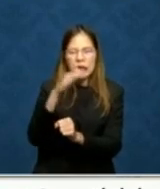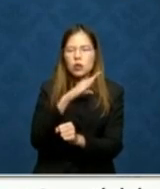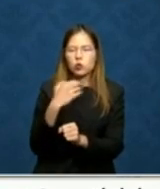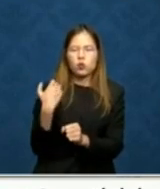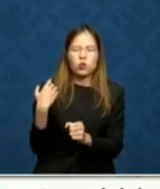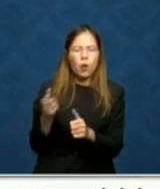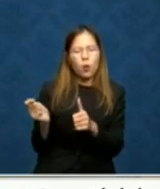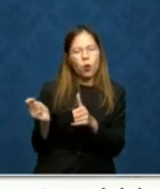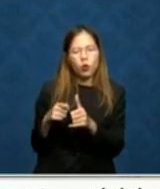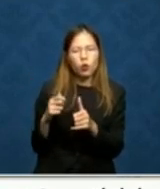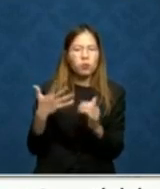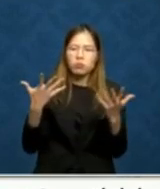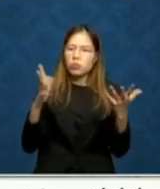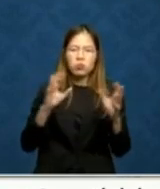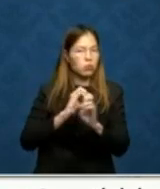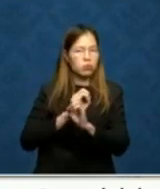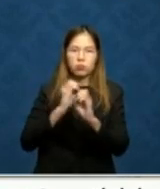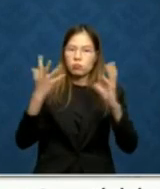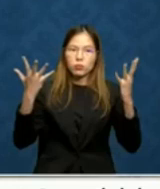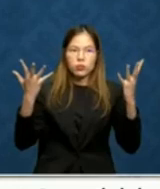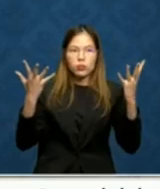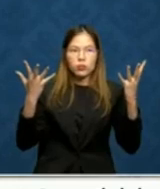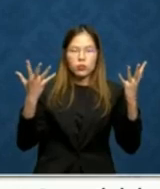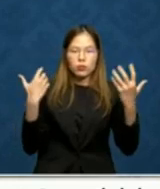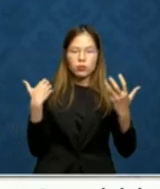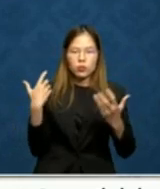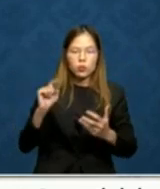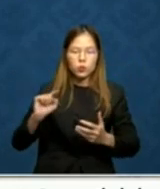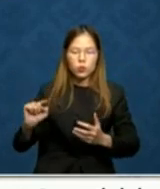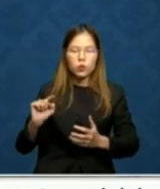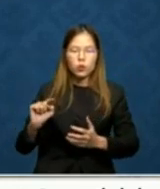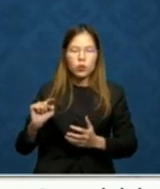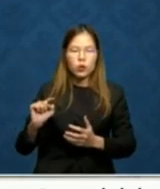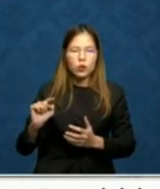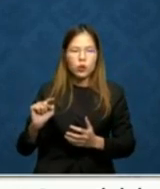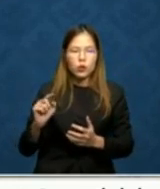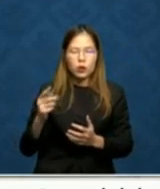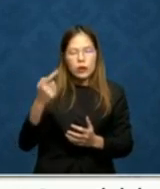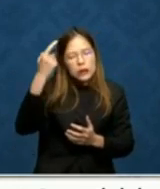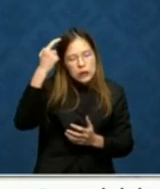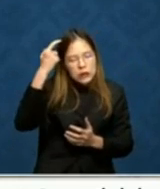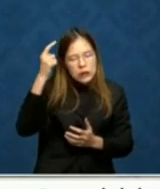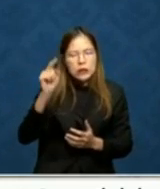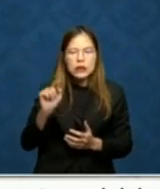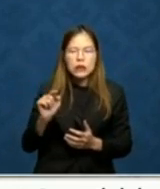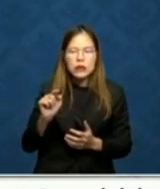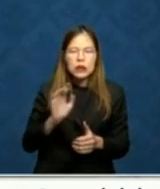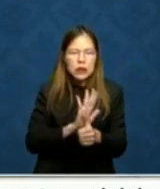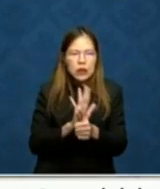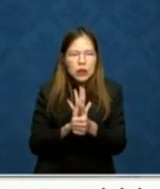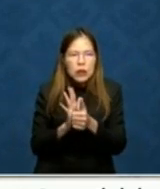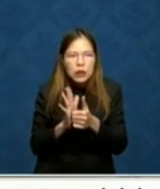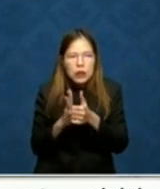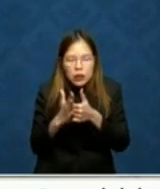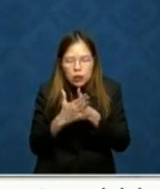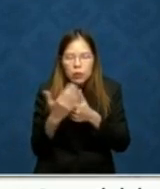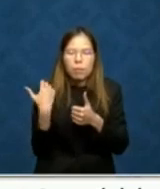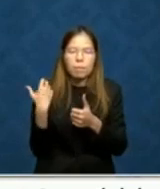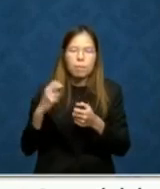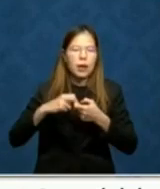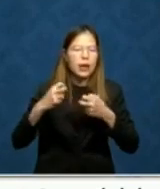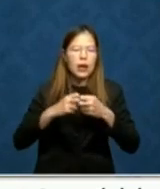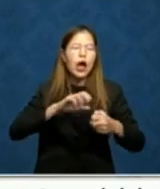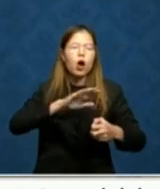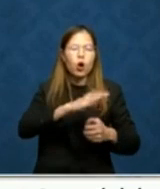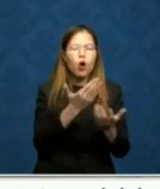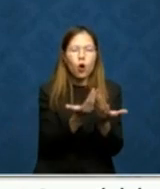ไม่มีบทลงโทษที่ชัดเจนทำให้ผู้บังคับใช้กฎหมายมักตีความการคุกคามทางเพศเป็นปัญหาของครอบ